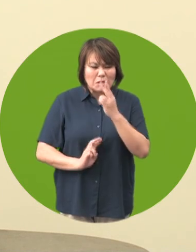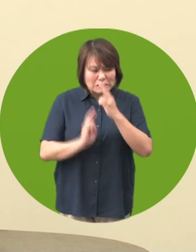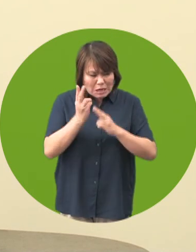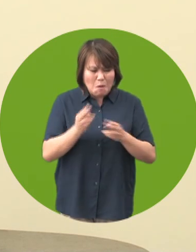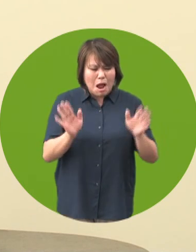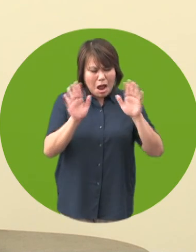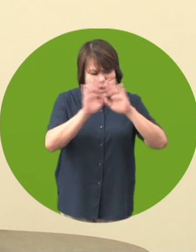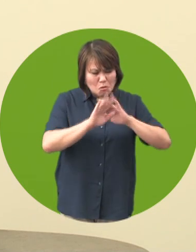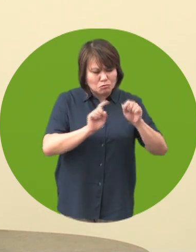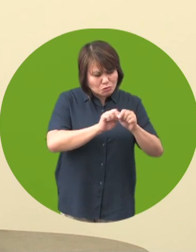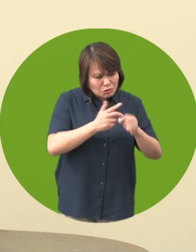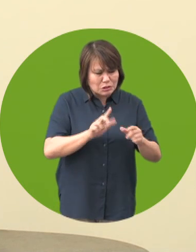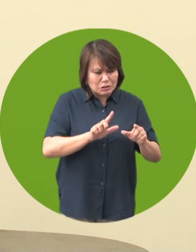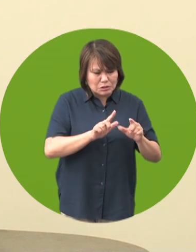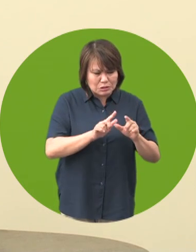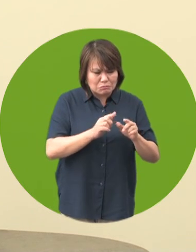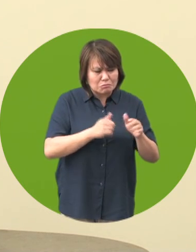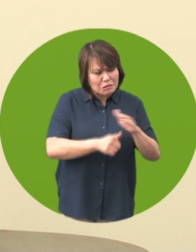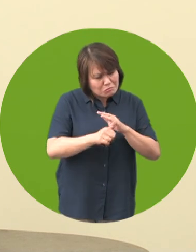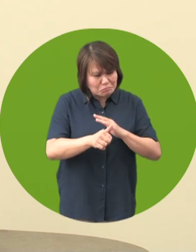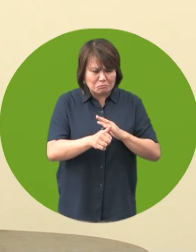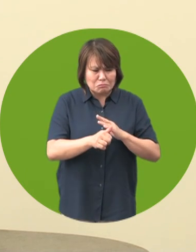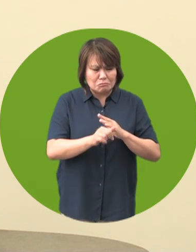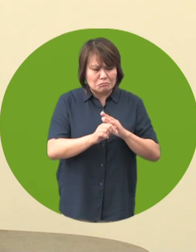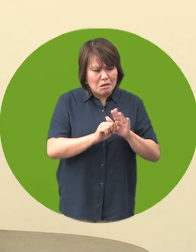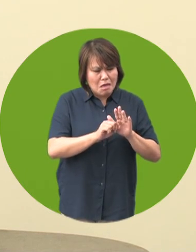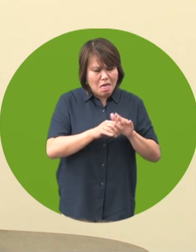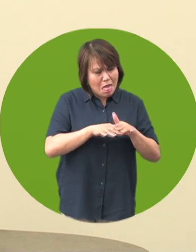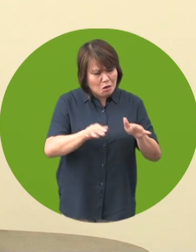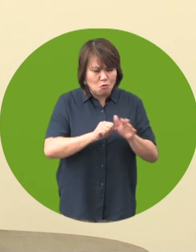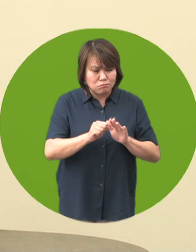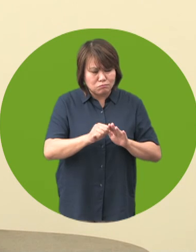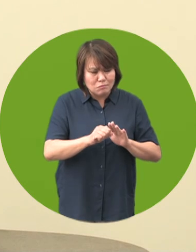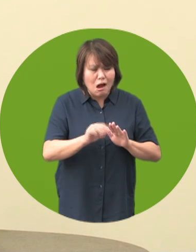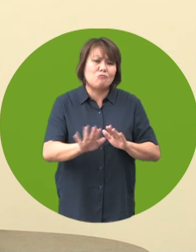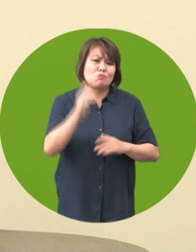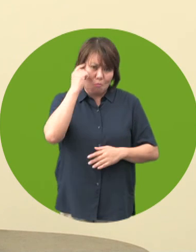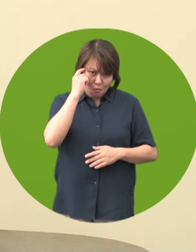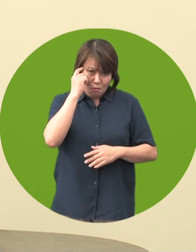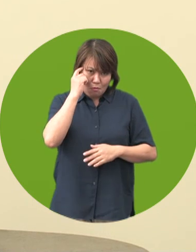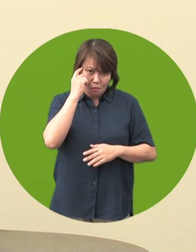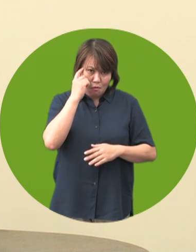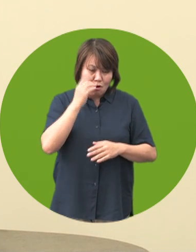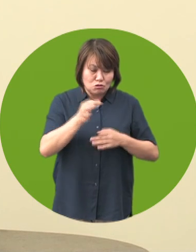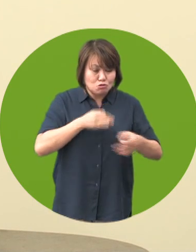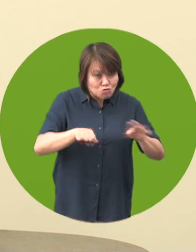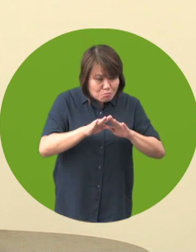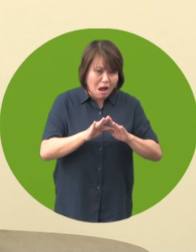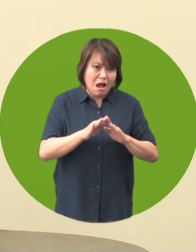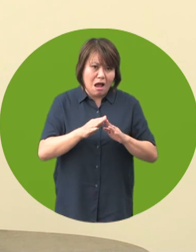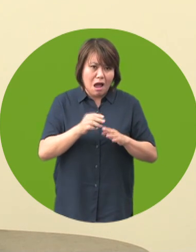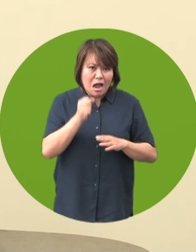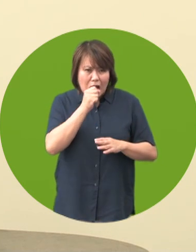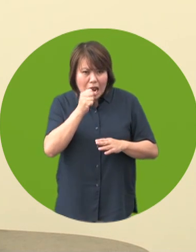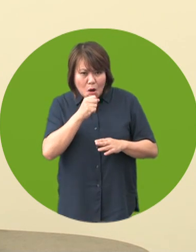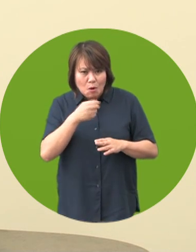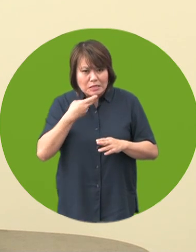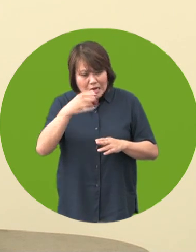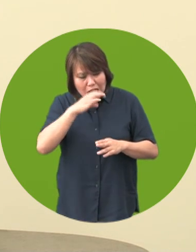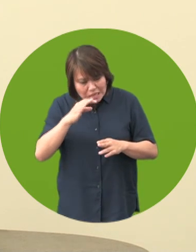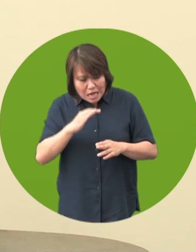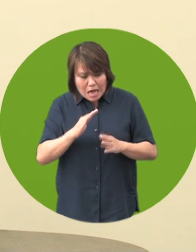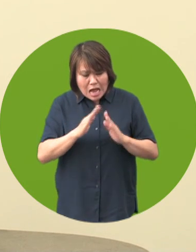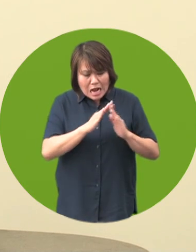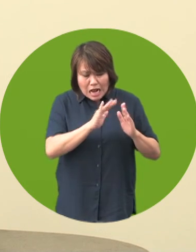影響が大きいと考えられますスーパーに居酒屋カケなど深夜に子供連れの家族をよく見かけ